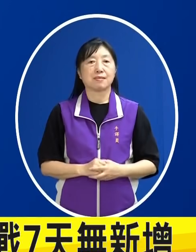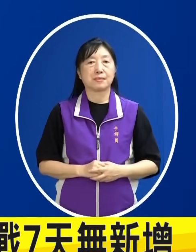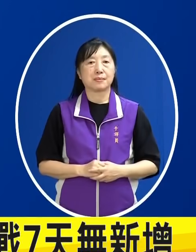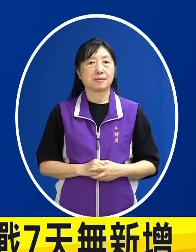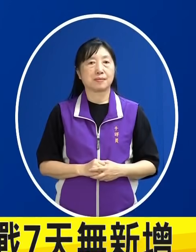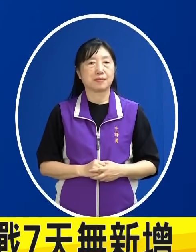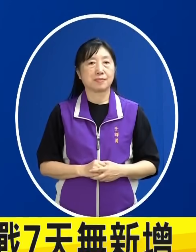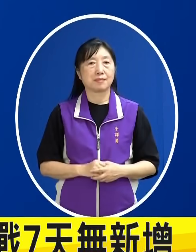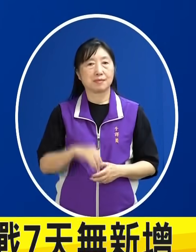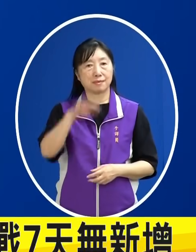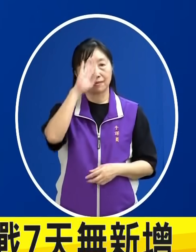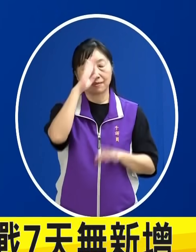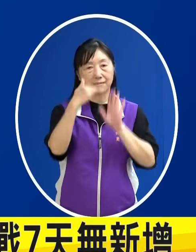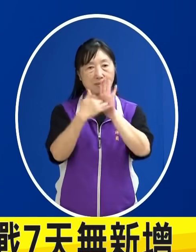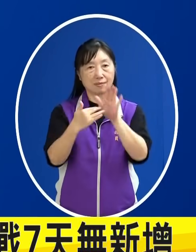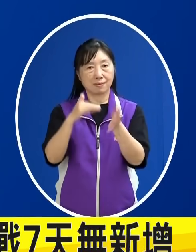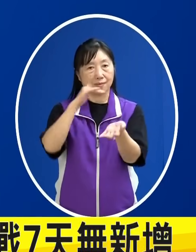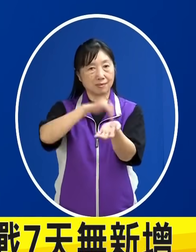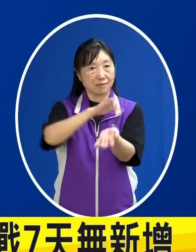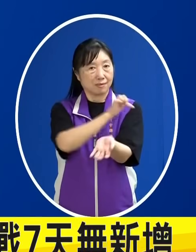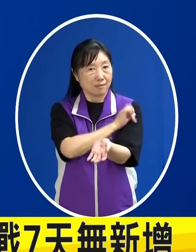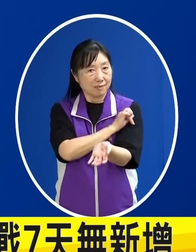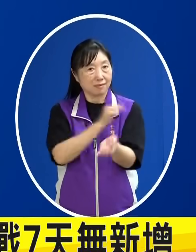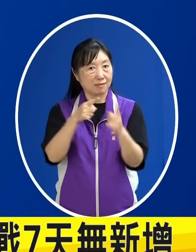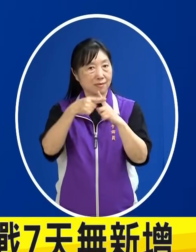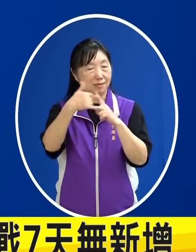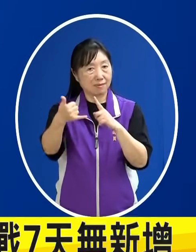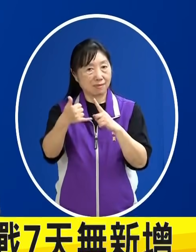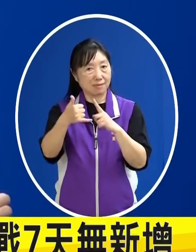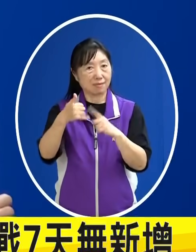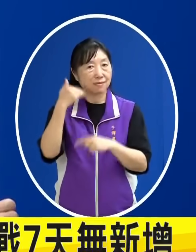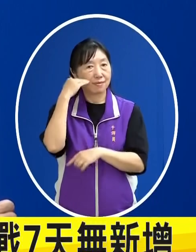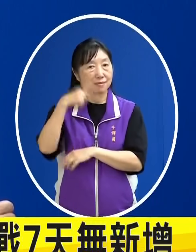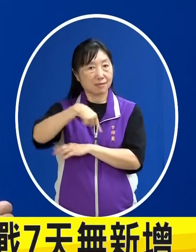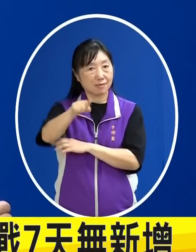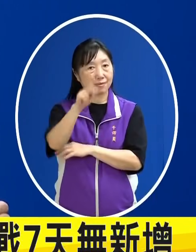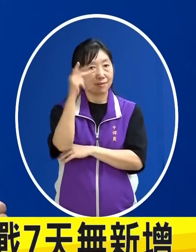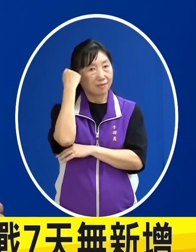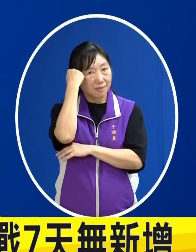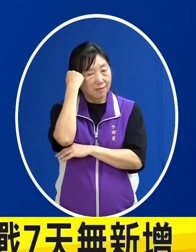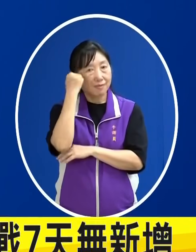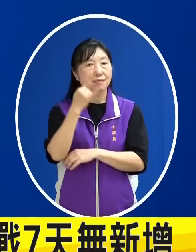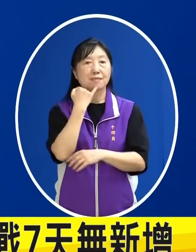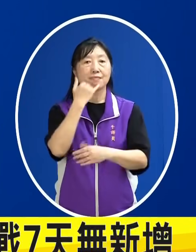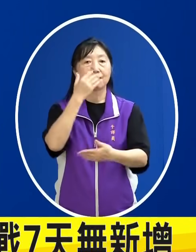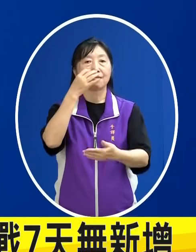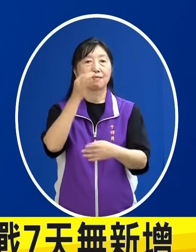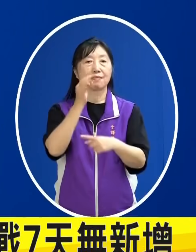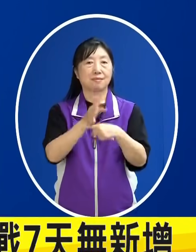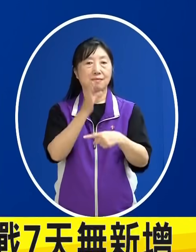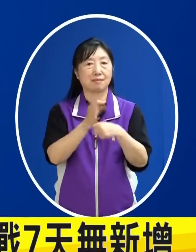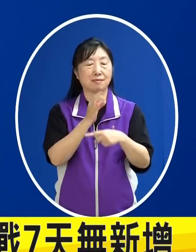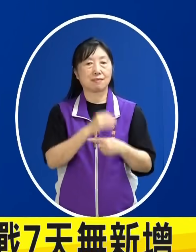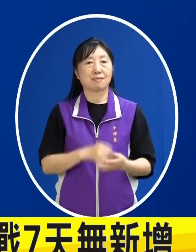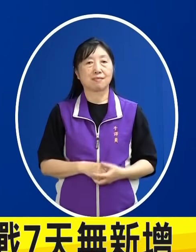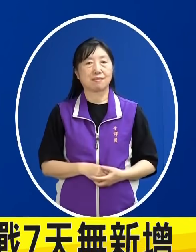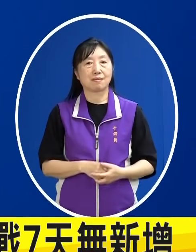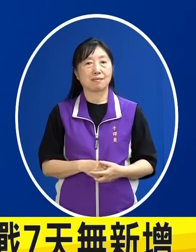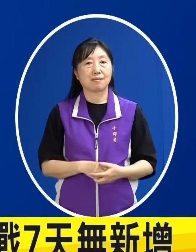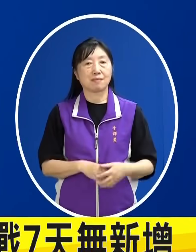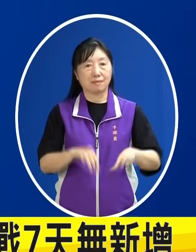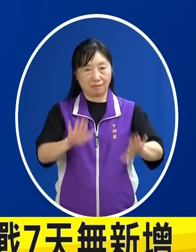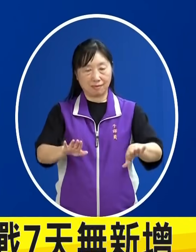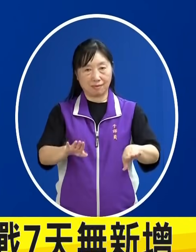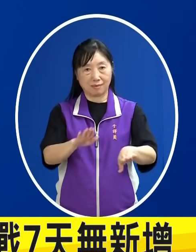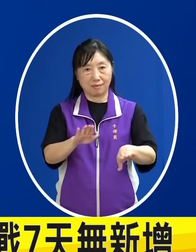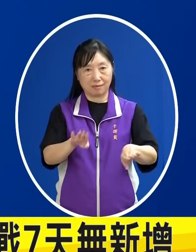是防疫医师人员住宿的折抵优惠那办理时间就是自今